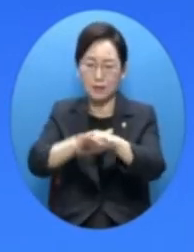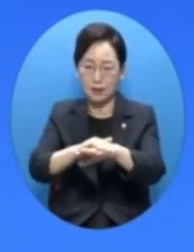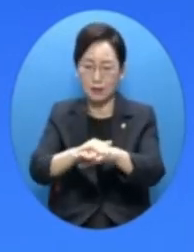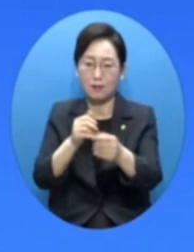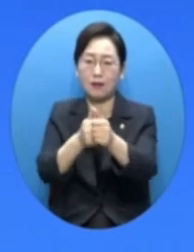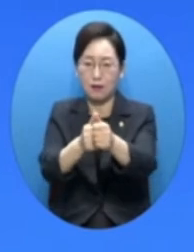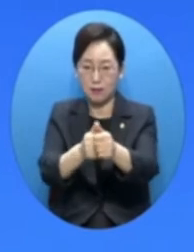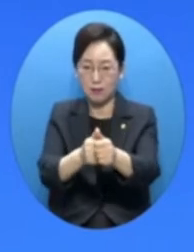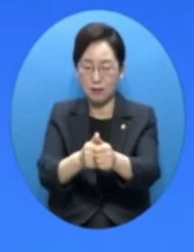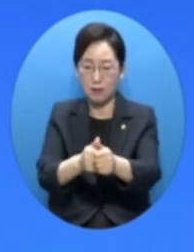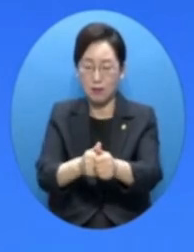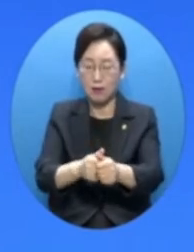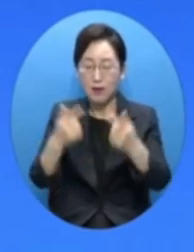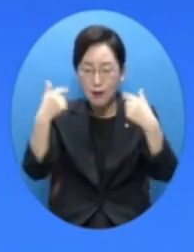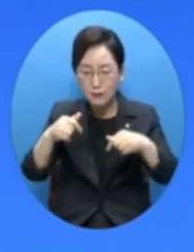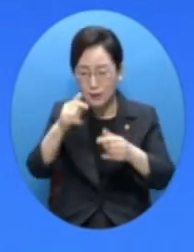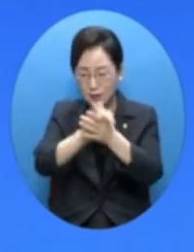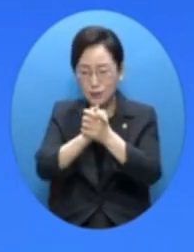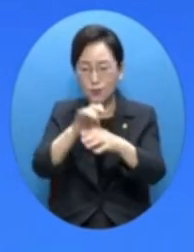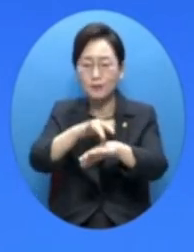늘 기도의 습관을 따라서